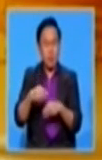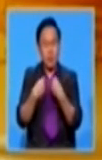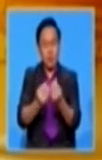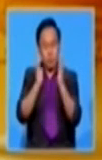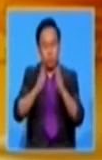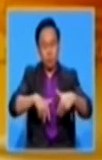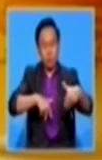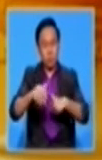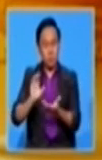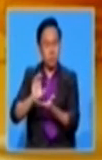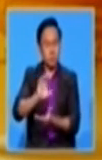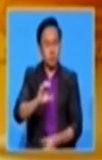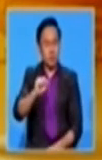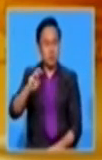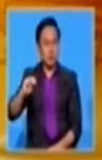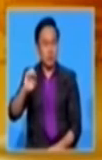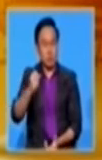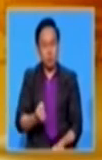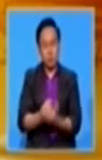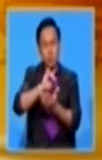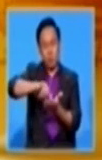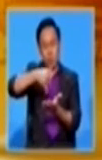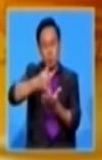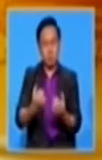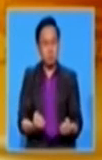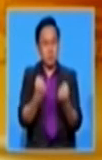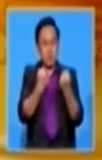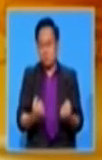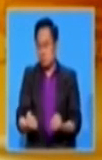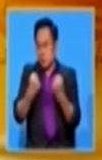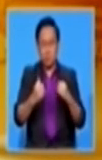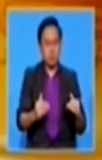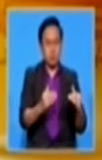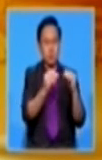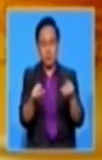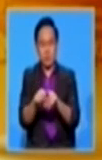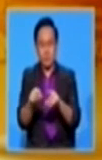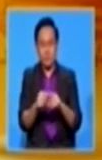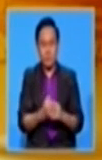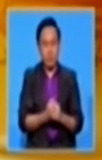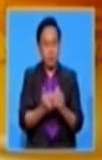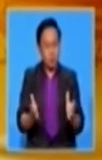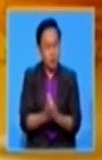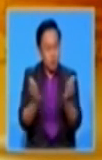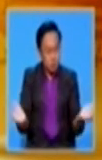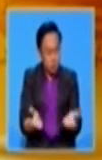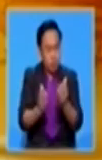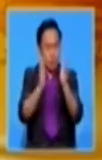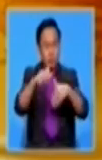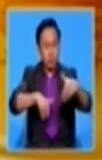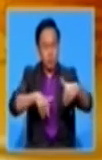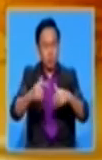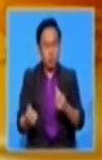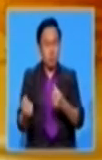รีครับยังกล่าวถึงการพักผ่อนในช่วงปีใหม่ขอให้เฉลิมฉลองกันอย่างระมัดระวังนะครับคือการมีความสุขอย่าให้มีความทุกข์ตามม